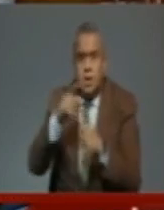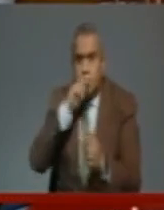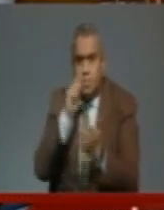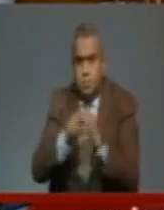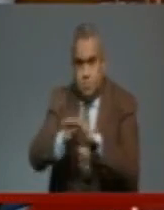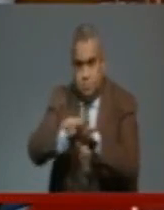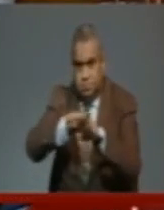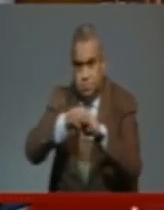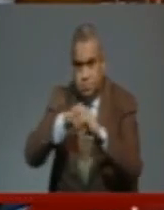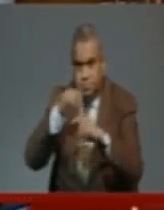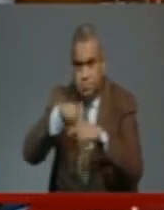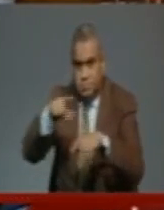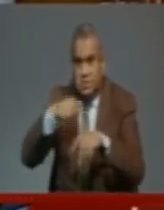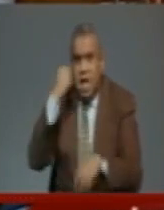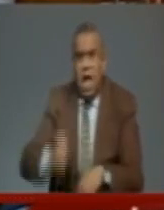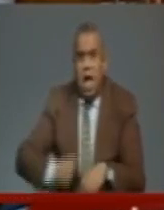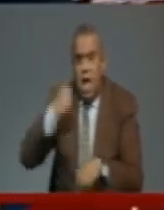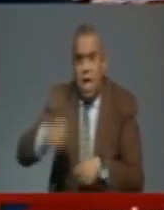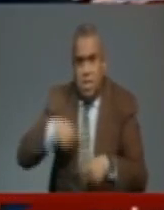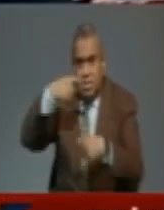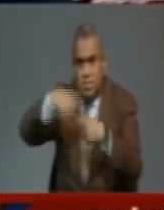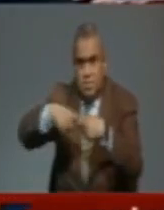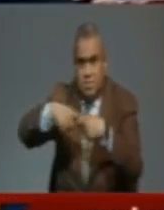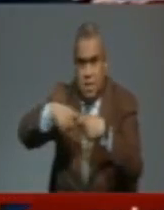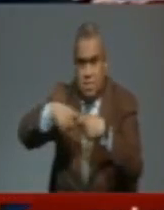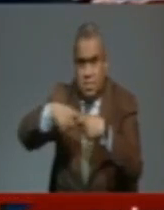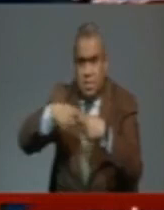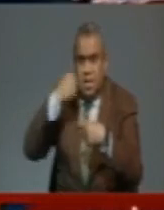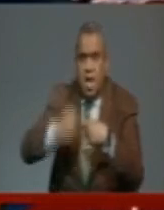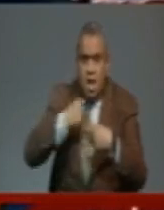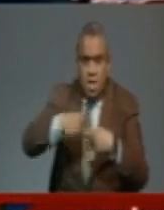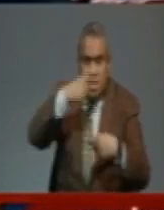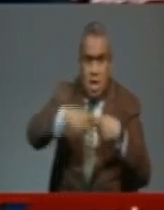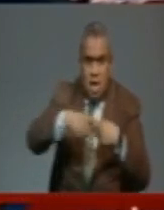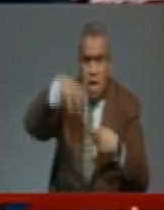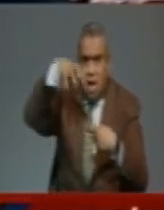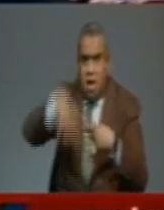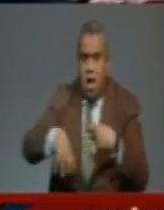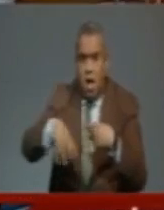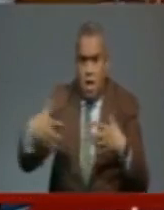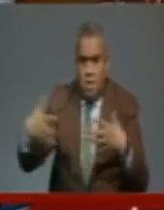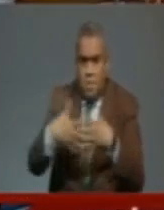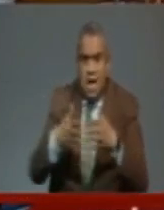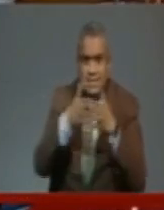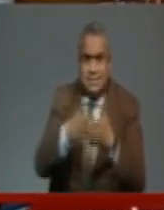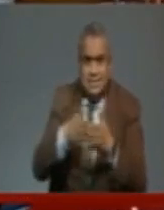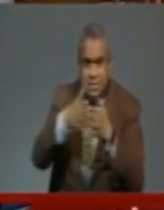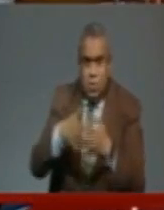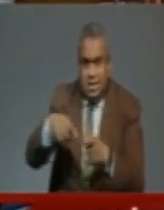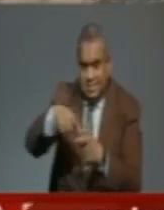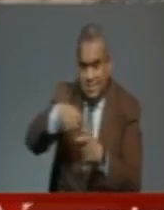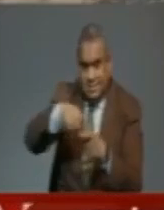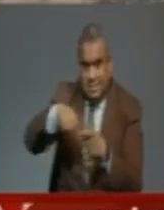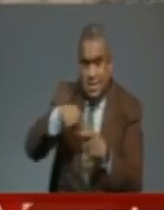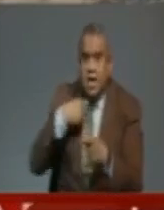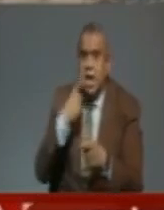دلوقتي خط سكك حديد يربط ده بسكك حديد القاهره السويس بالطريق الروبيكي